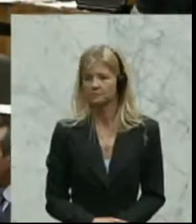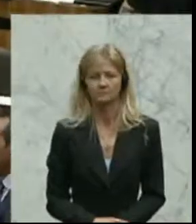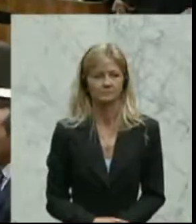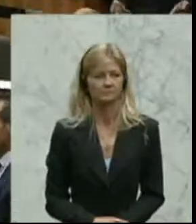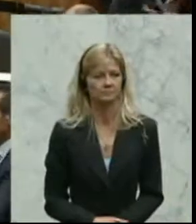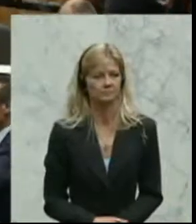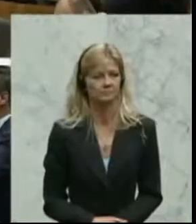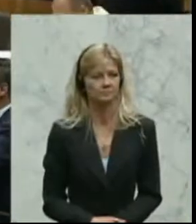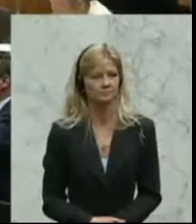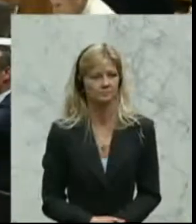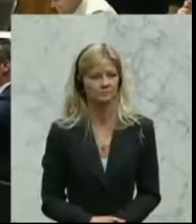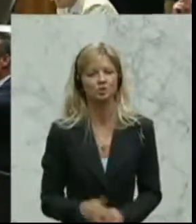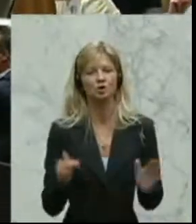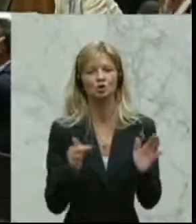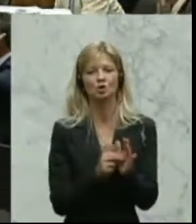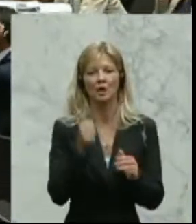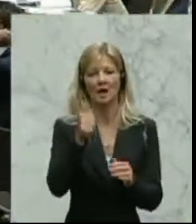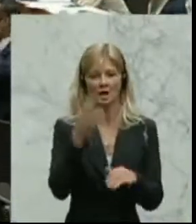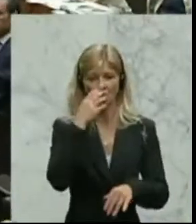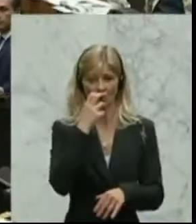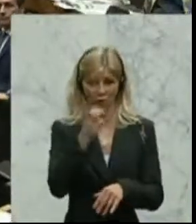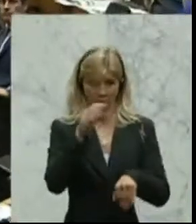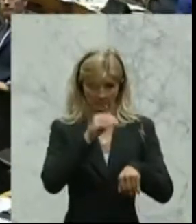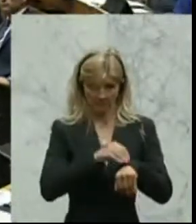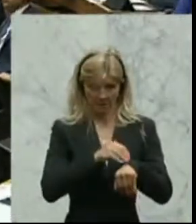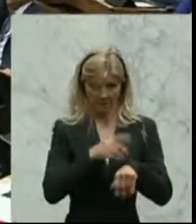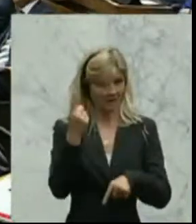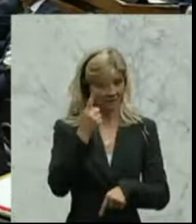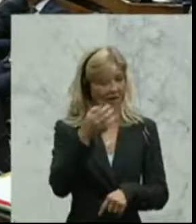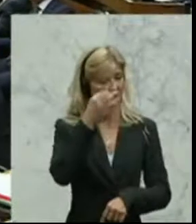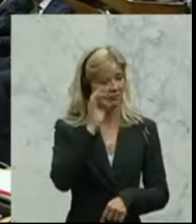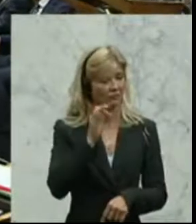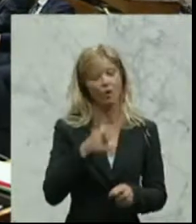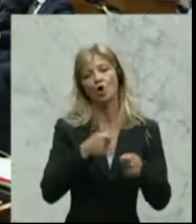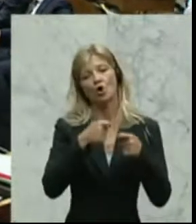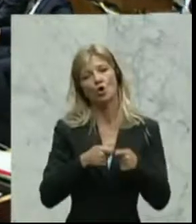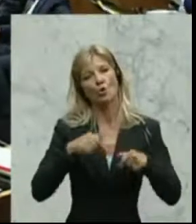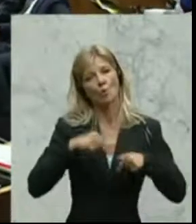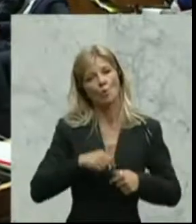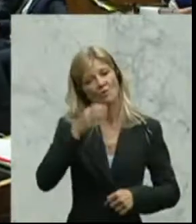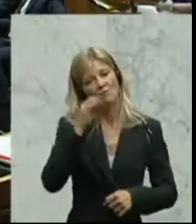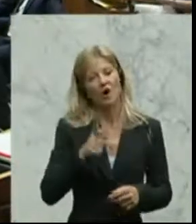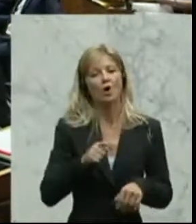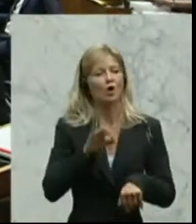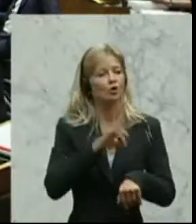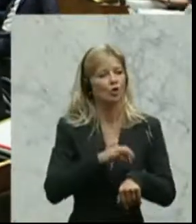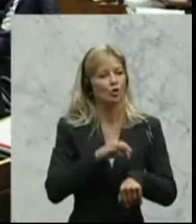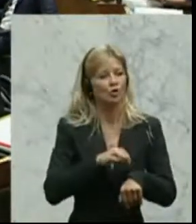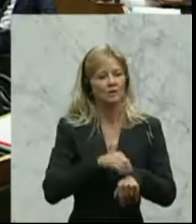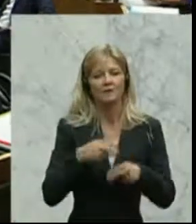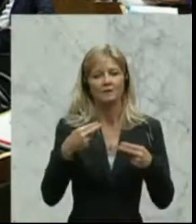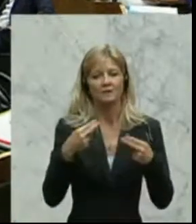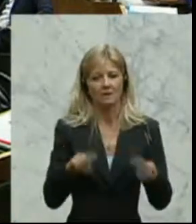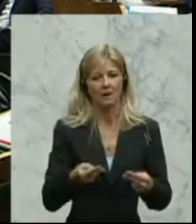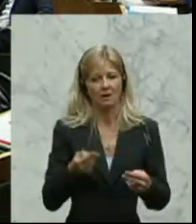Noch eine Wortmeldung, und zwar von der Frau Klubobfrau Dr. Katrin Nachbauer.